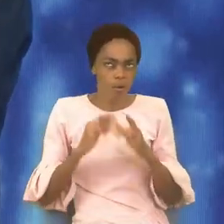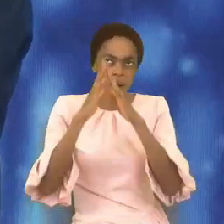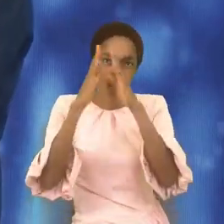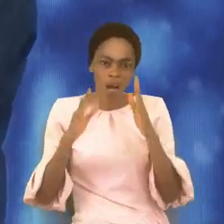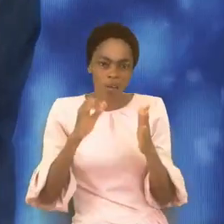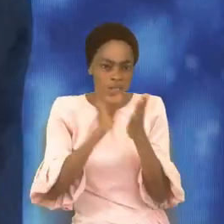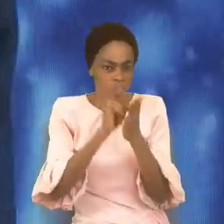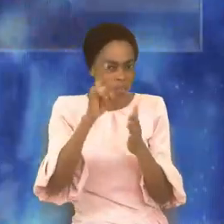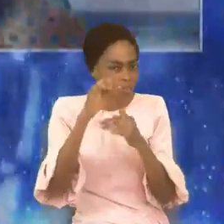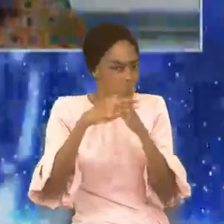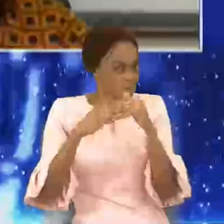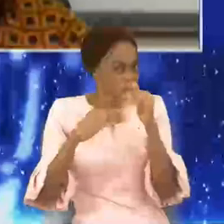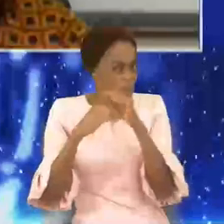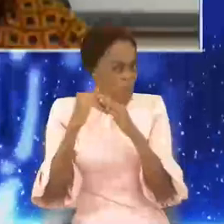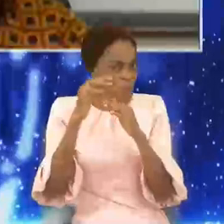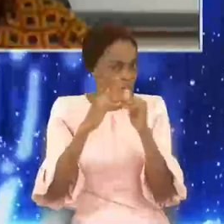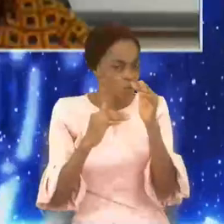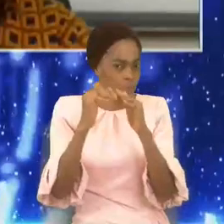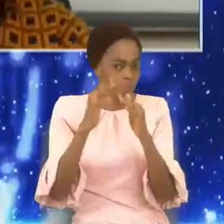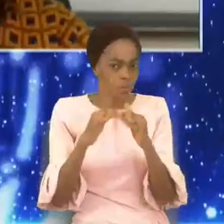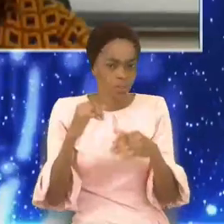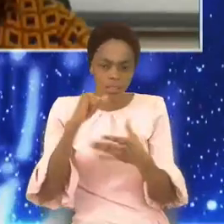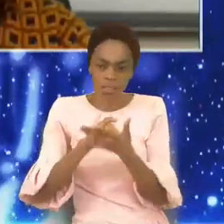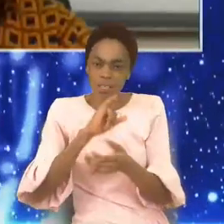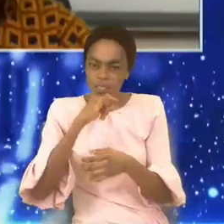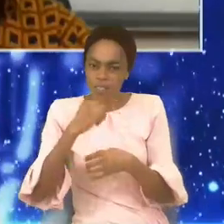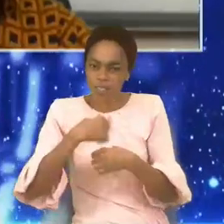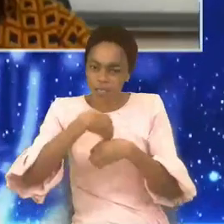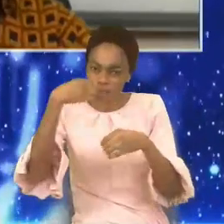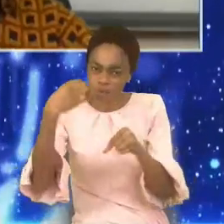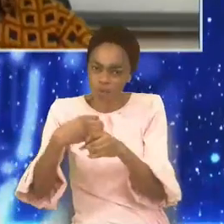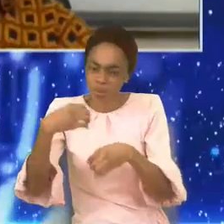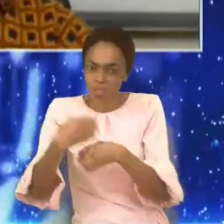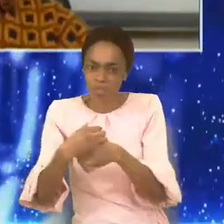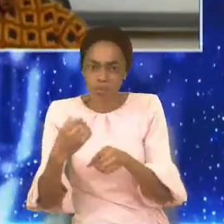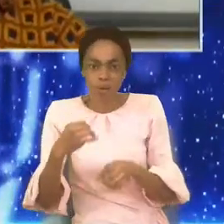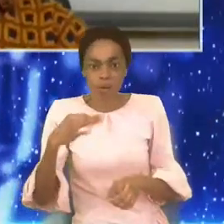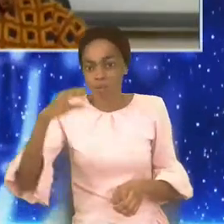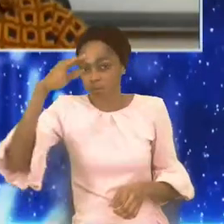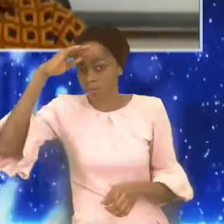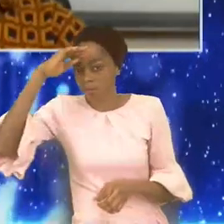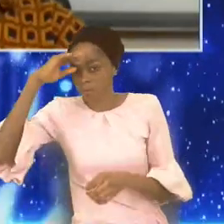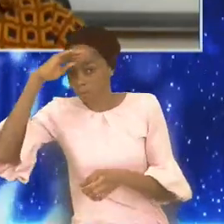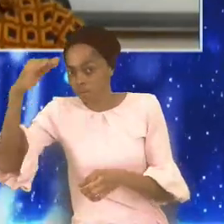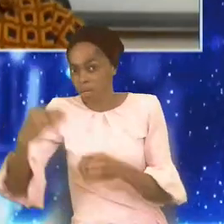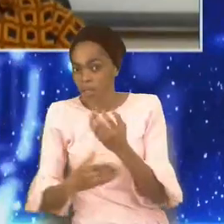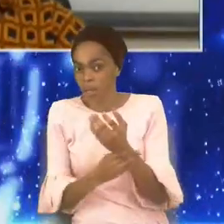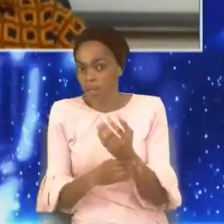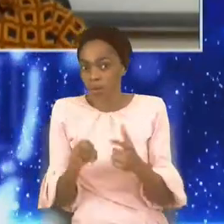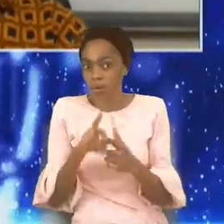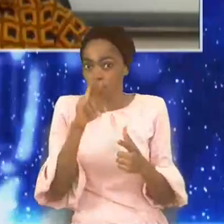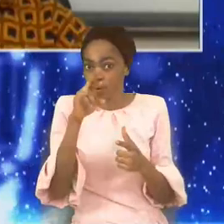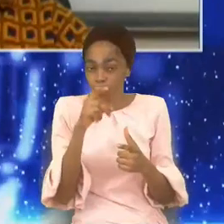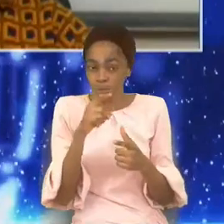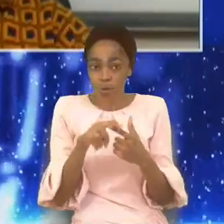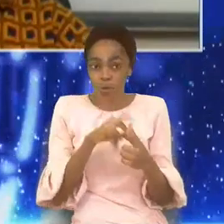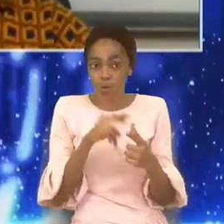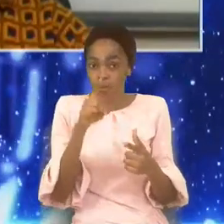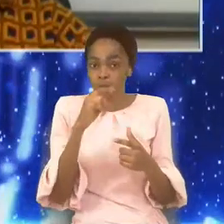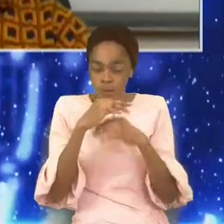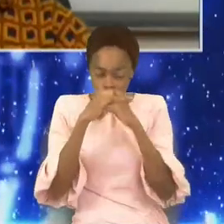as construite, la création des mains de l'homme. Tu adores une femme,